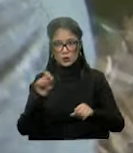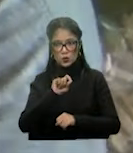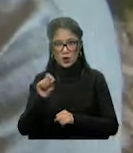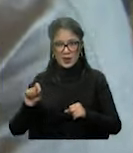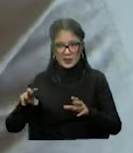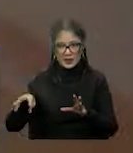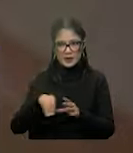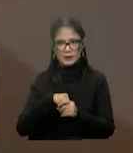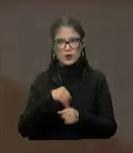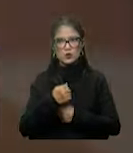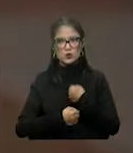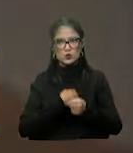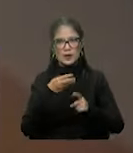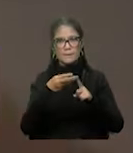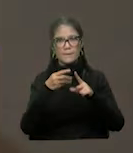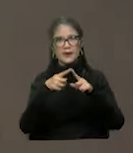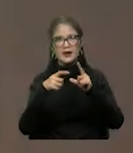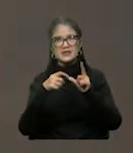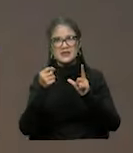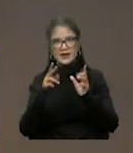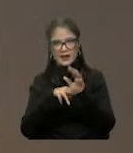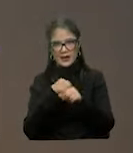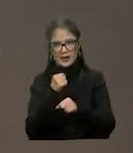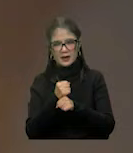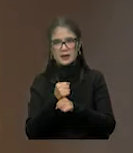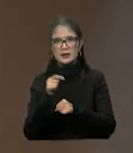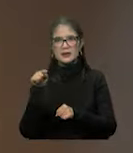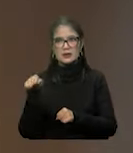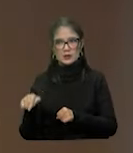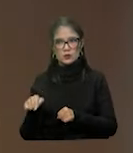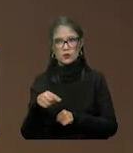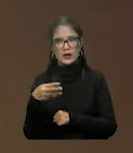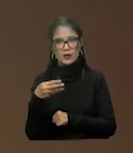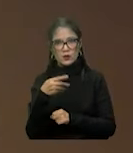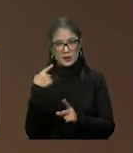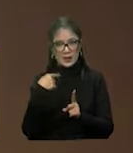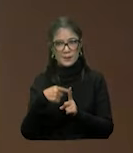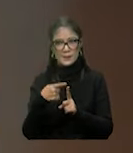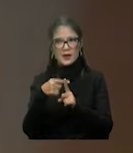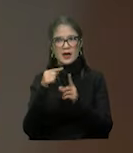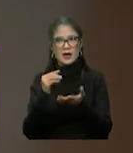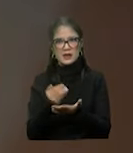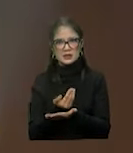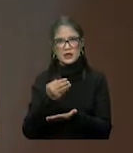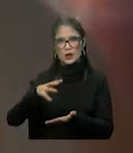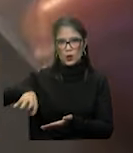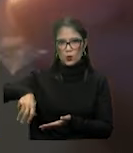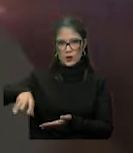usaha Basreng ikut terbantu dari sisi perekonomian karena menambah penghasilan keluarga.